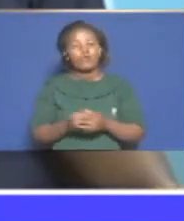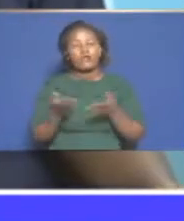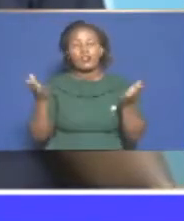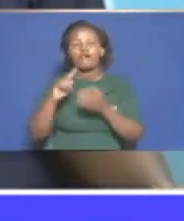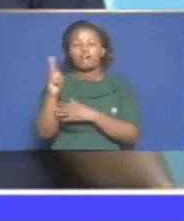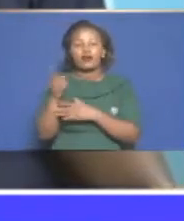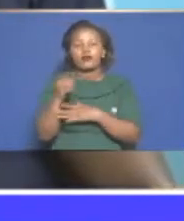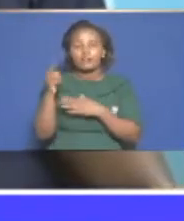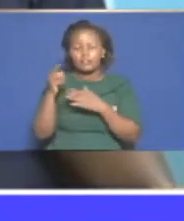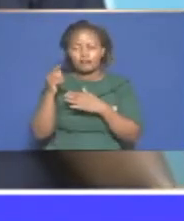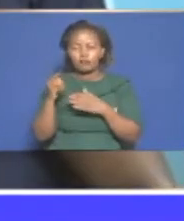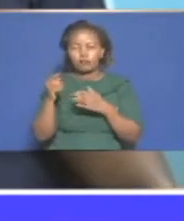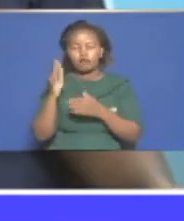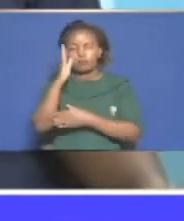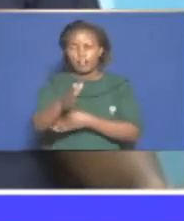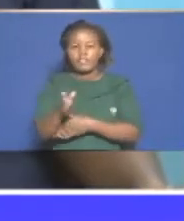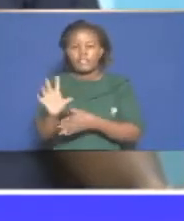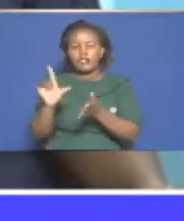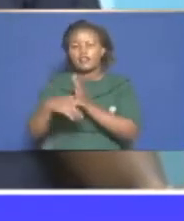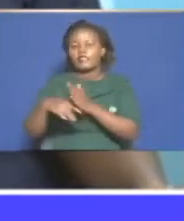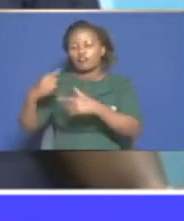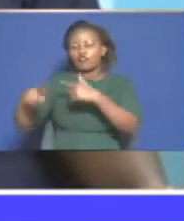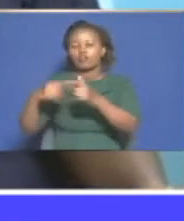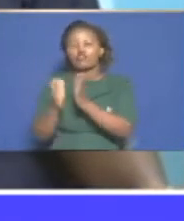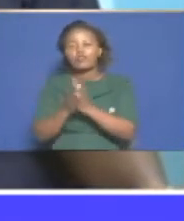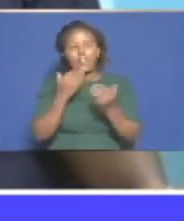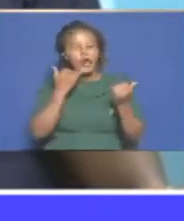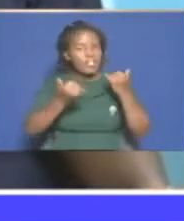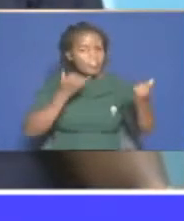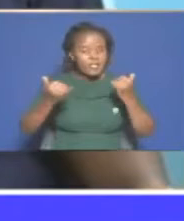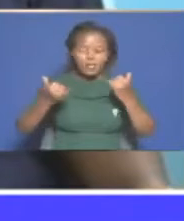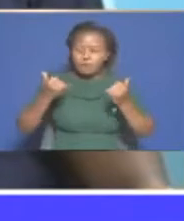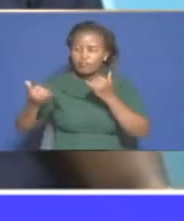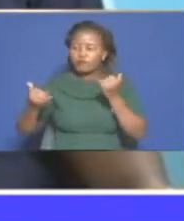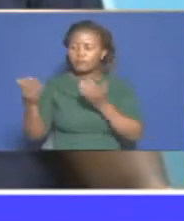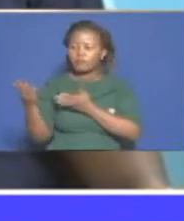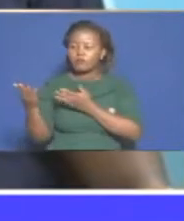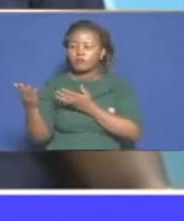tuelekee pale tupate taarifa hiyo, kisha tutakuwa tunaendelea na mjadala huu.